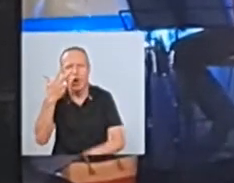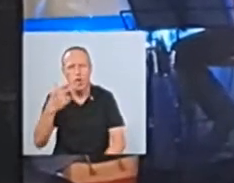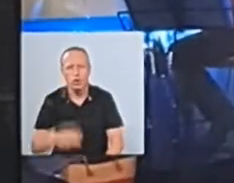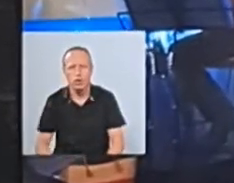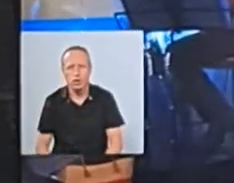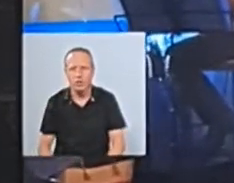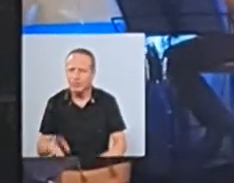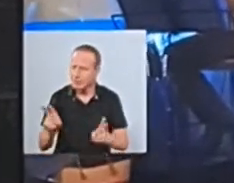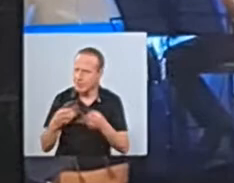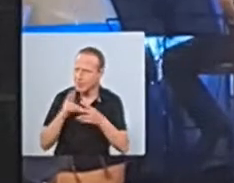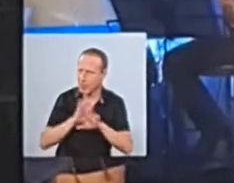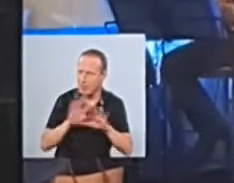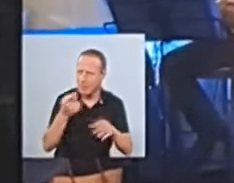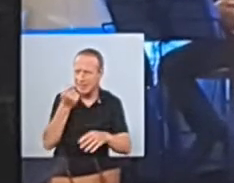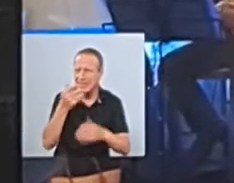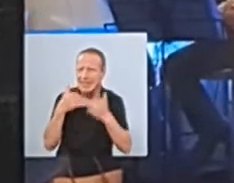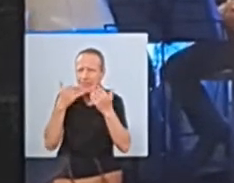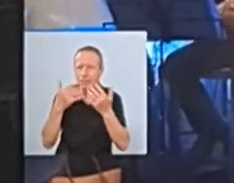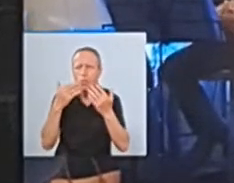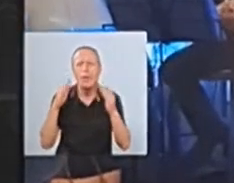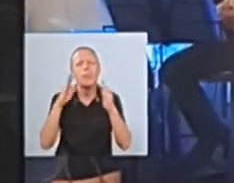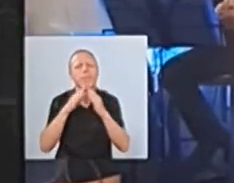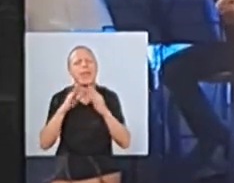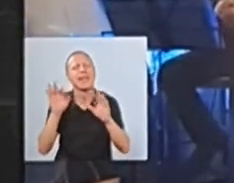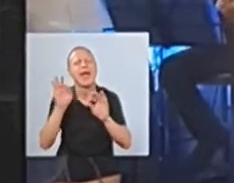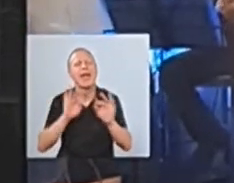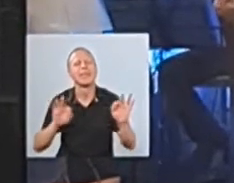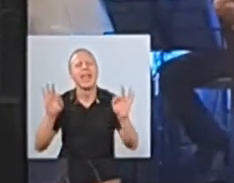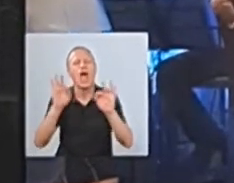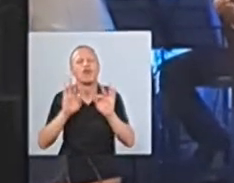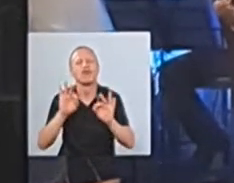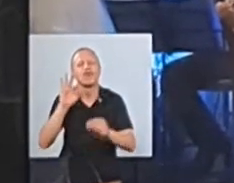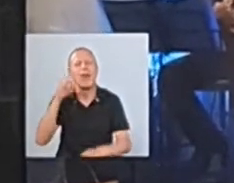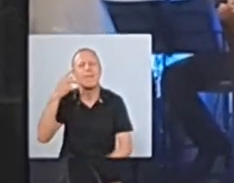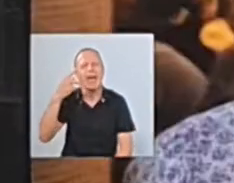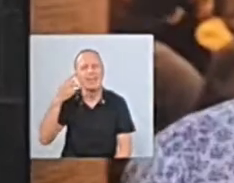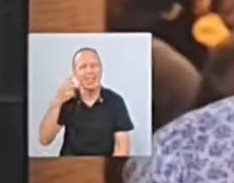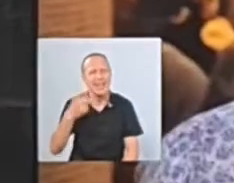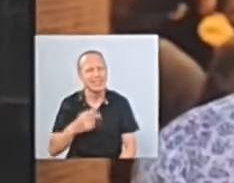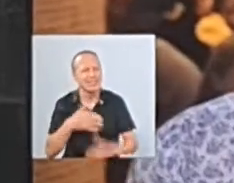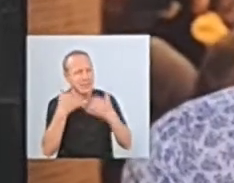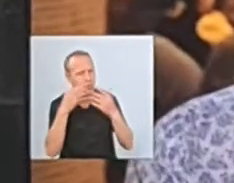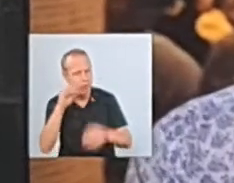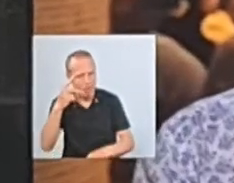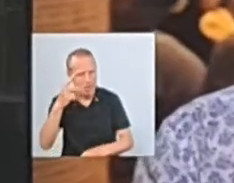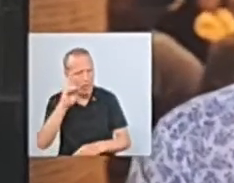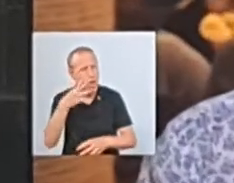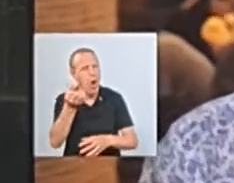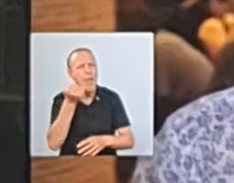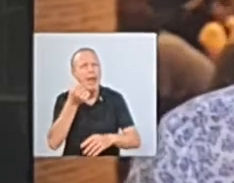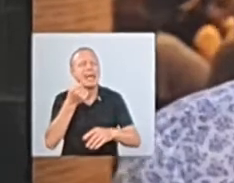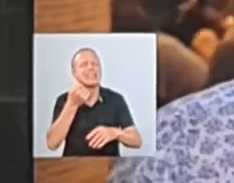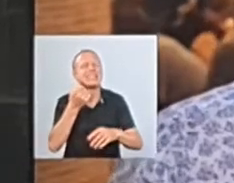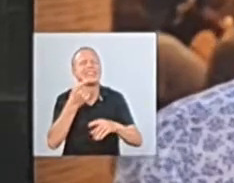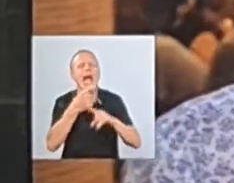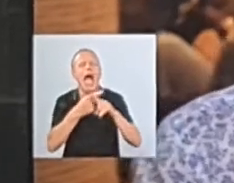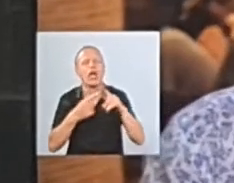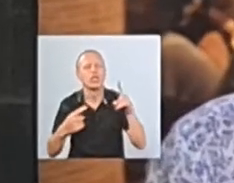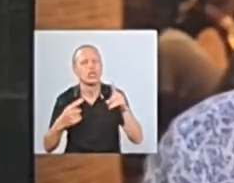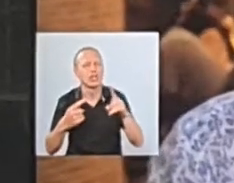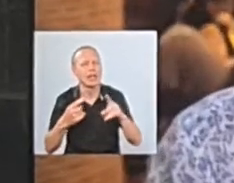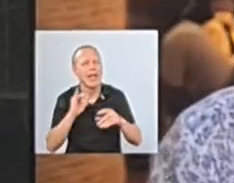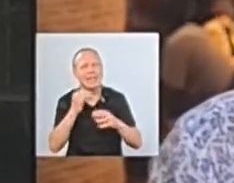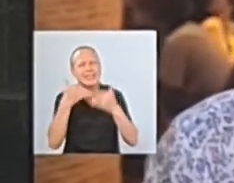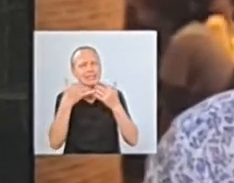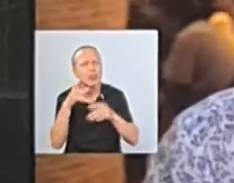1963. ואי אפשר בלי קצת סיפורים מבית המדרש של פרנס. מה, הסיפורים של פרנס יכולים להחזיק חצי שנה ולהיעצר את הסיפורים כל